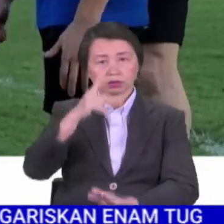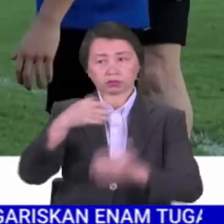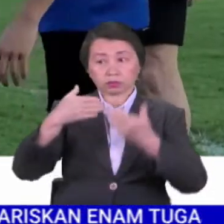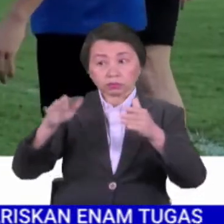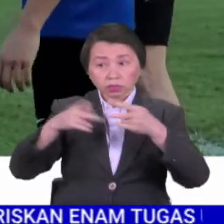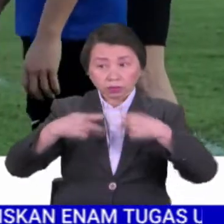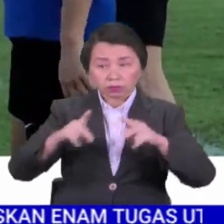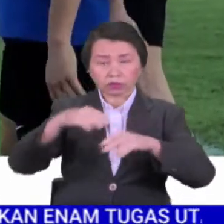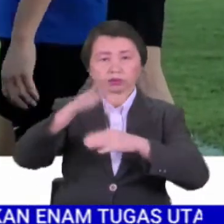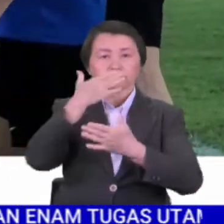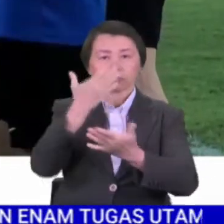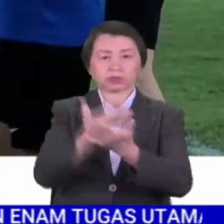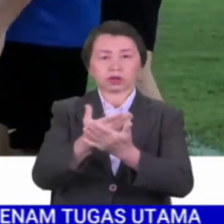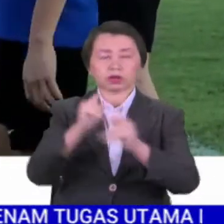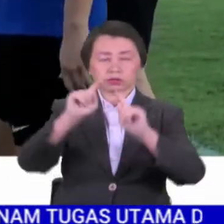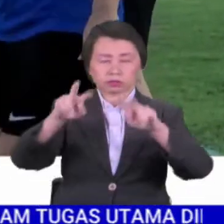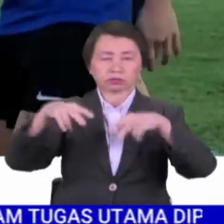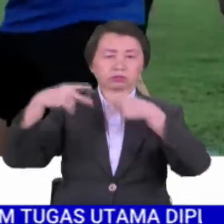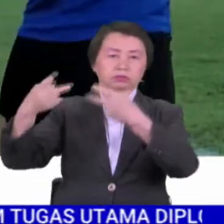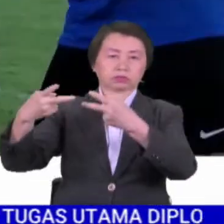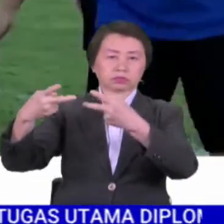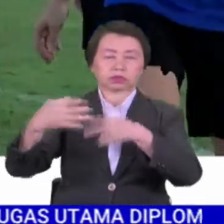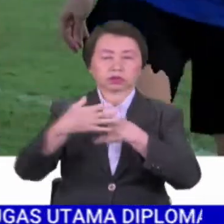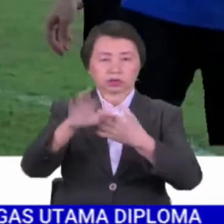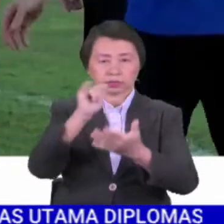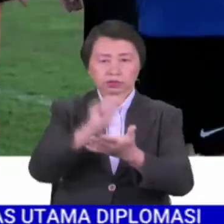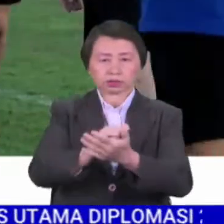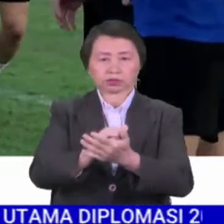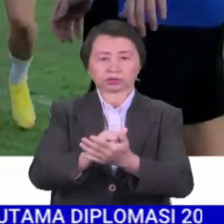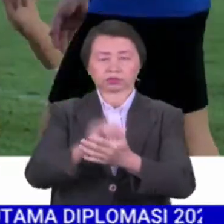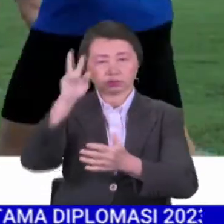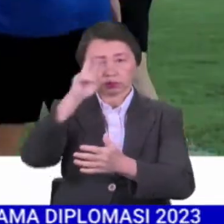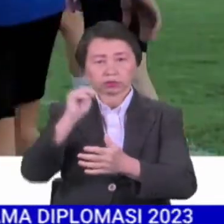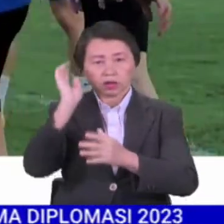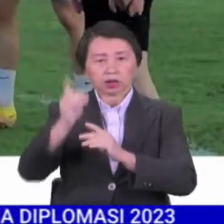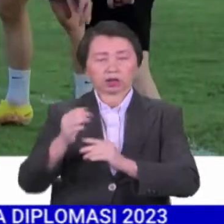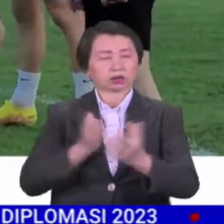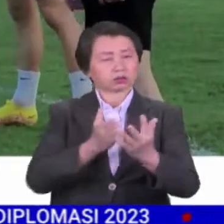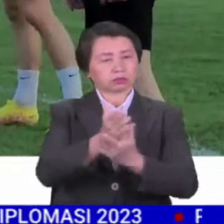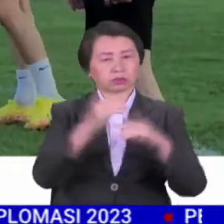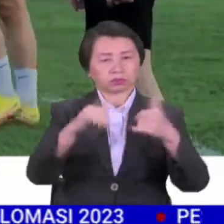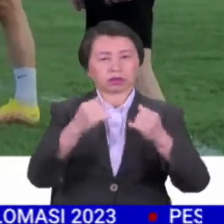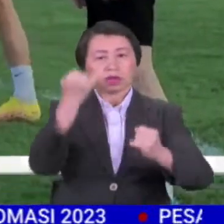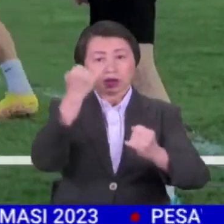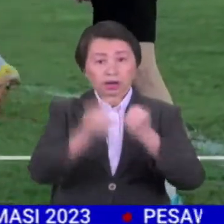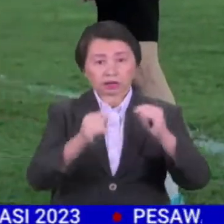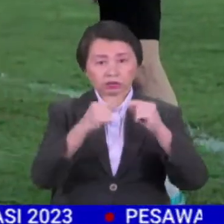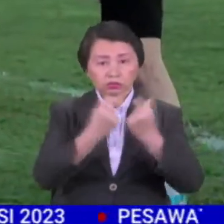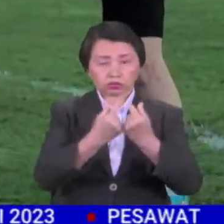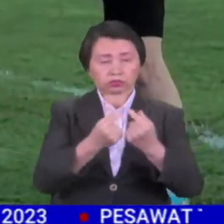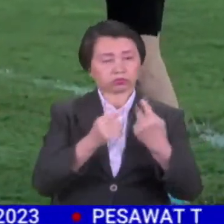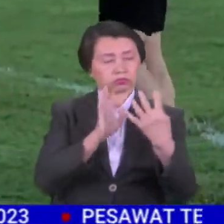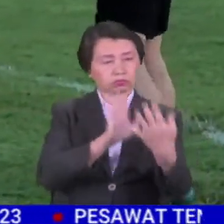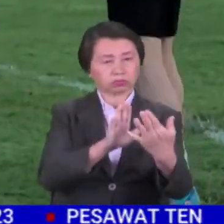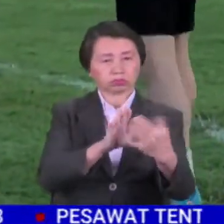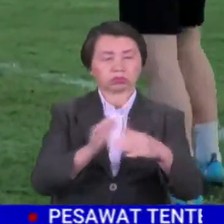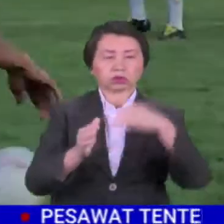membuka peluang lebih baik ke separuh akhir. Selepas Vietnam, Harimau Malaya akan mengharungi aksi terakhir kumpulan berdepan